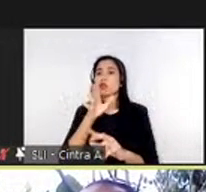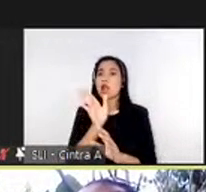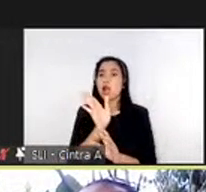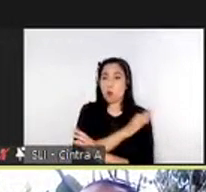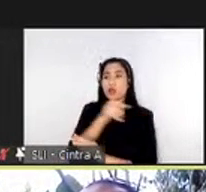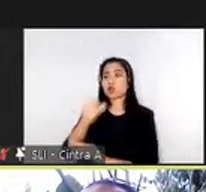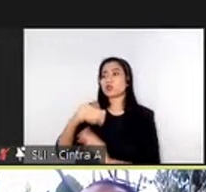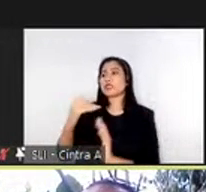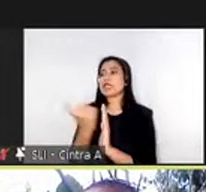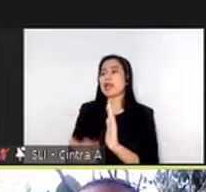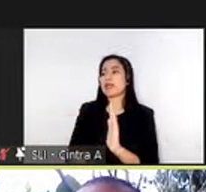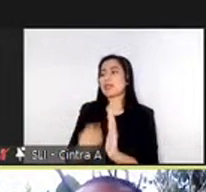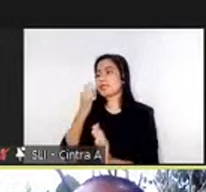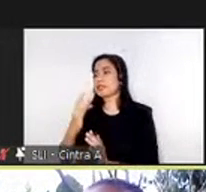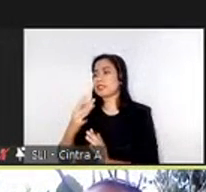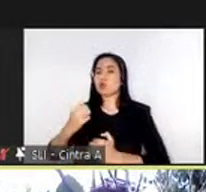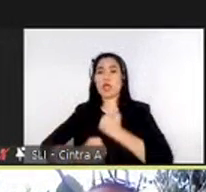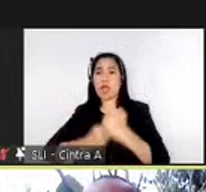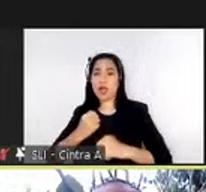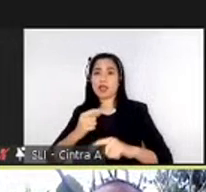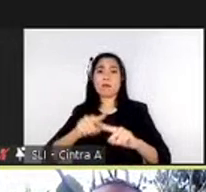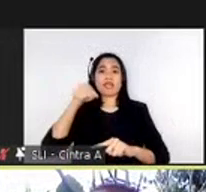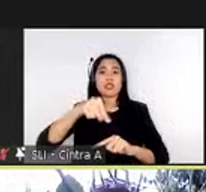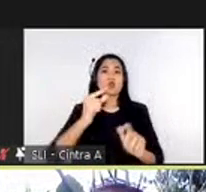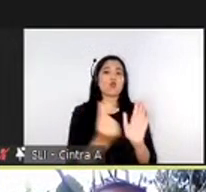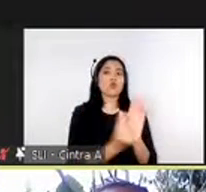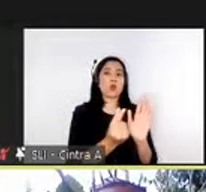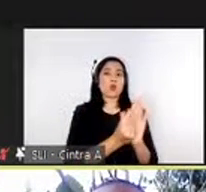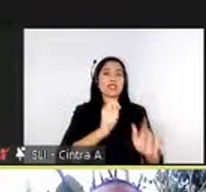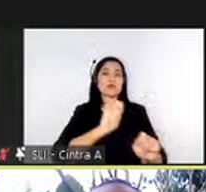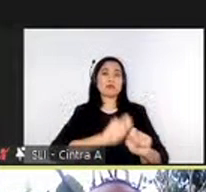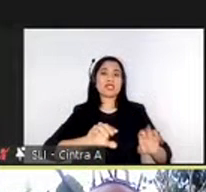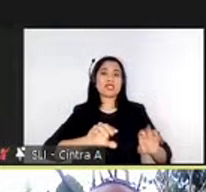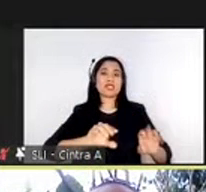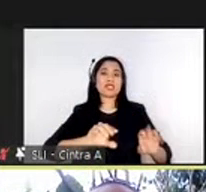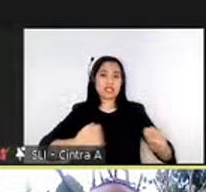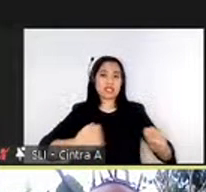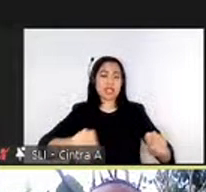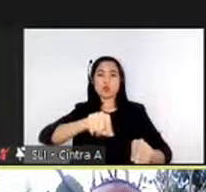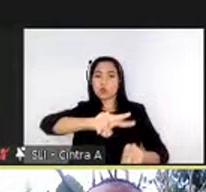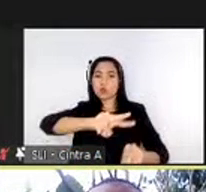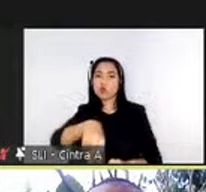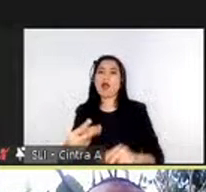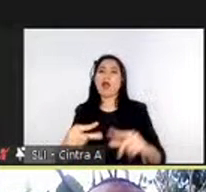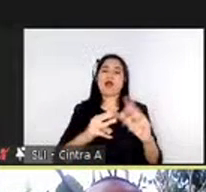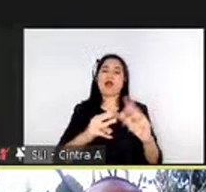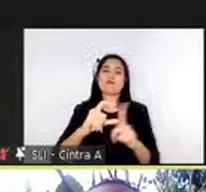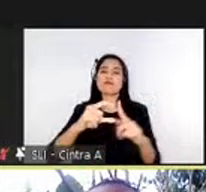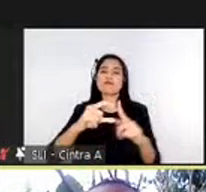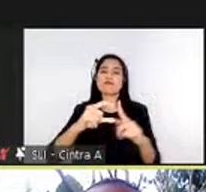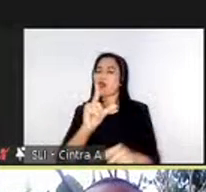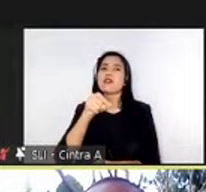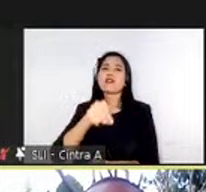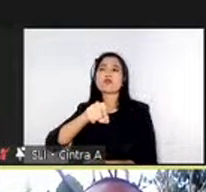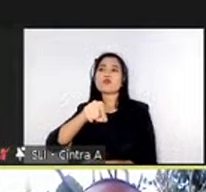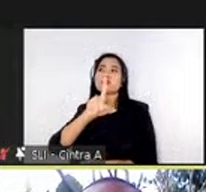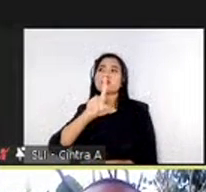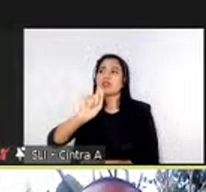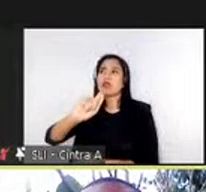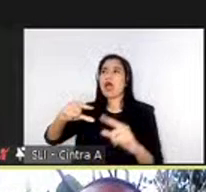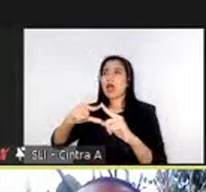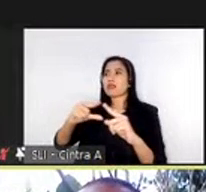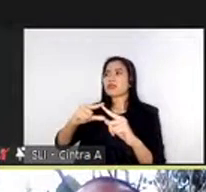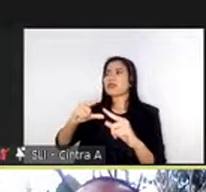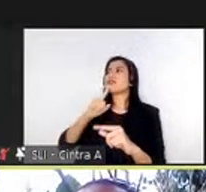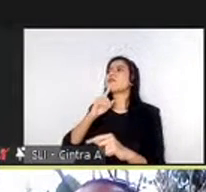syarat izin usaha nah undang-undang Cipta kerja ini mengubah posisinya mengubah fungsinya dia hanya menjadi semata sebagai alat penetap eh